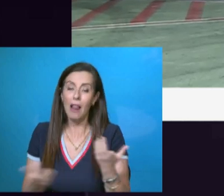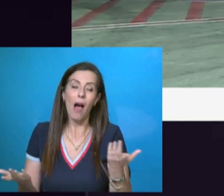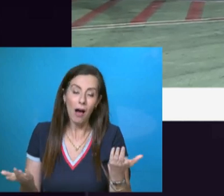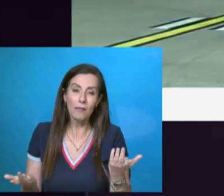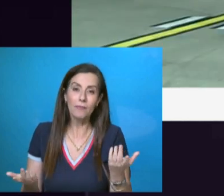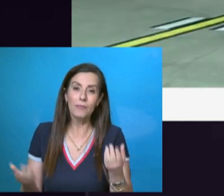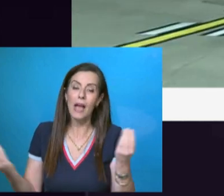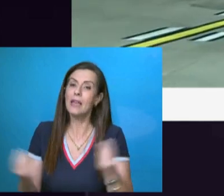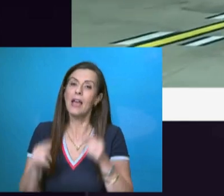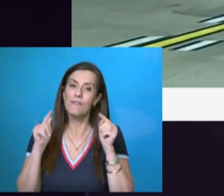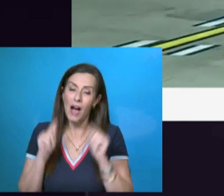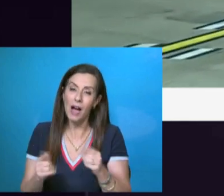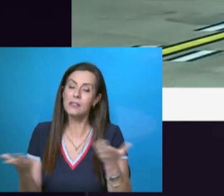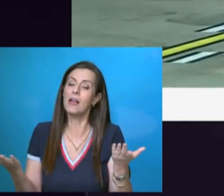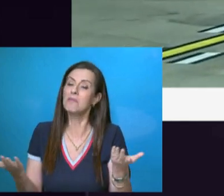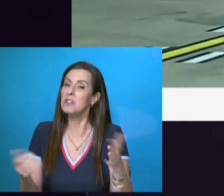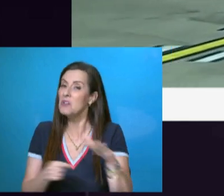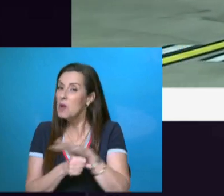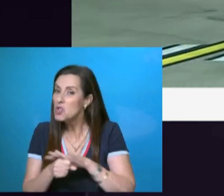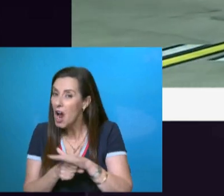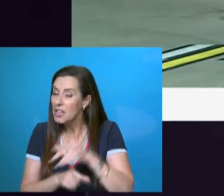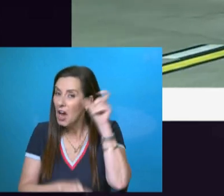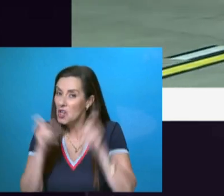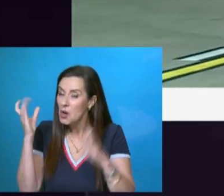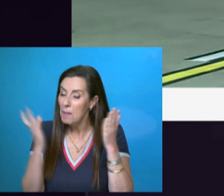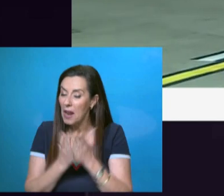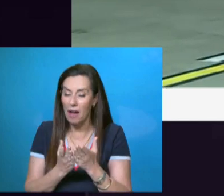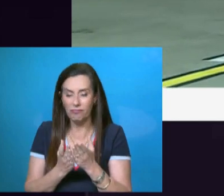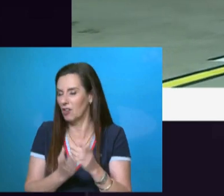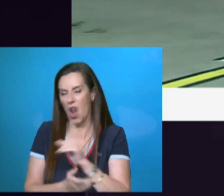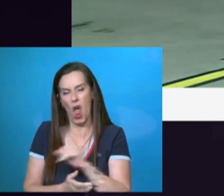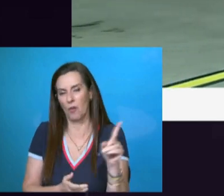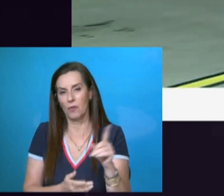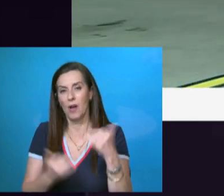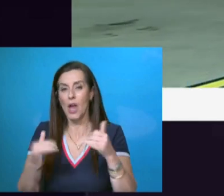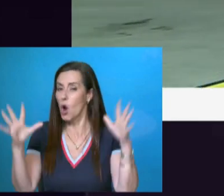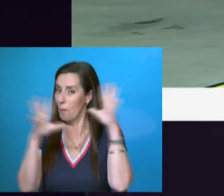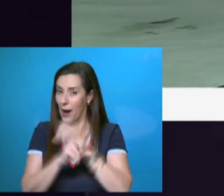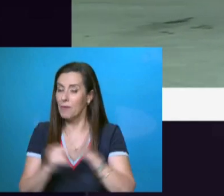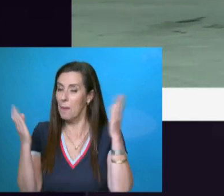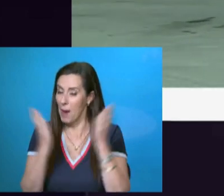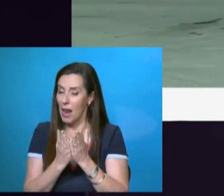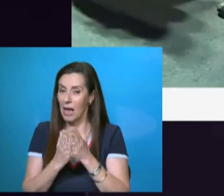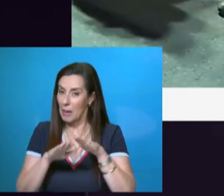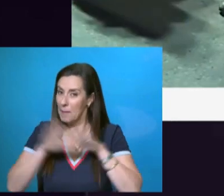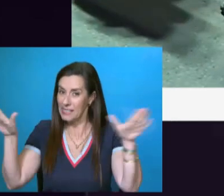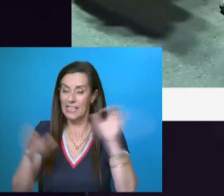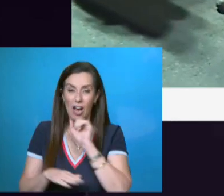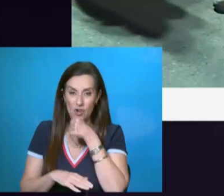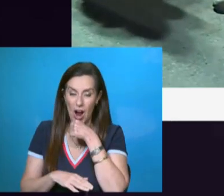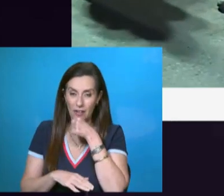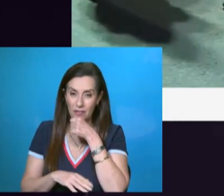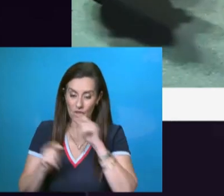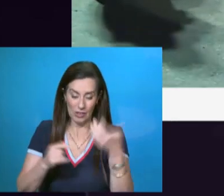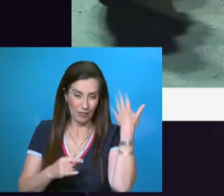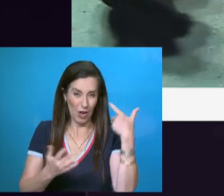הזה ישכנע, משכנע אותם, התשובה לכך היא לא. הערב הזה, אגב, באילת, בשדה הישן, שנסגר רק לפני